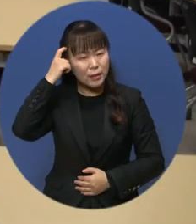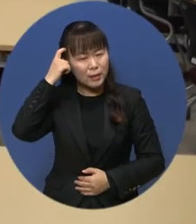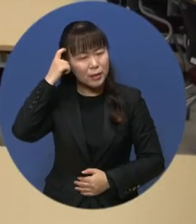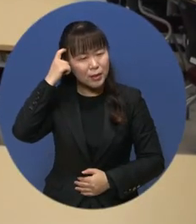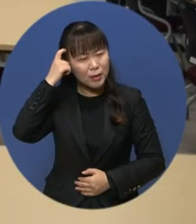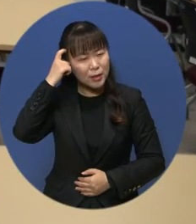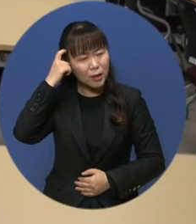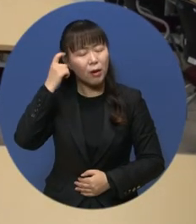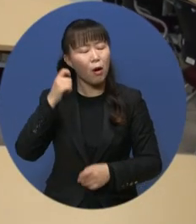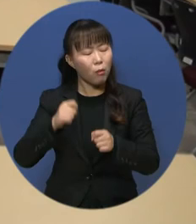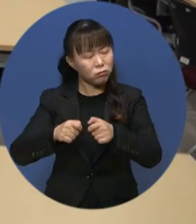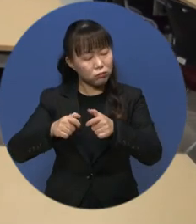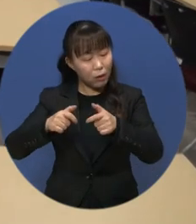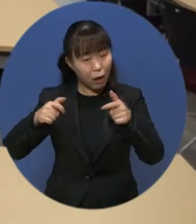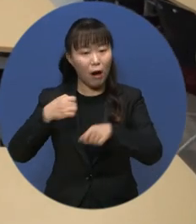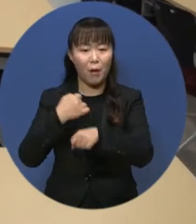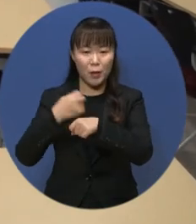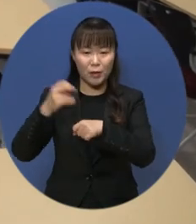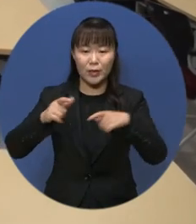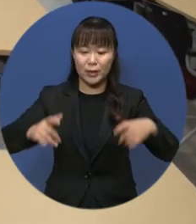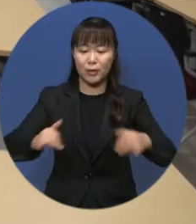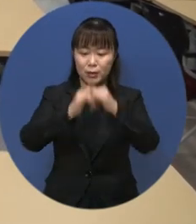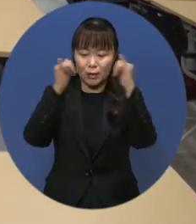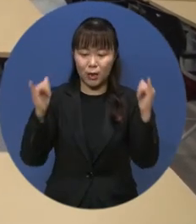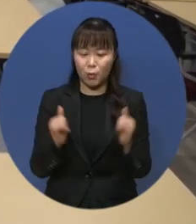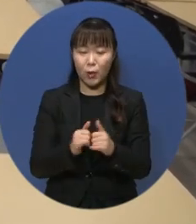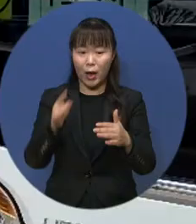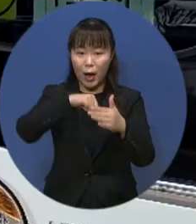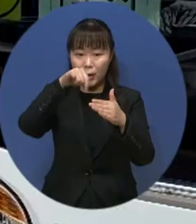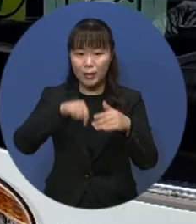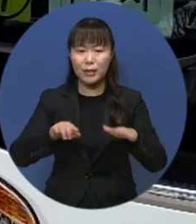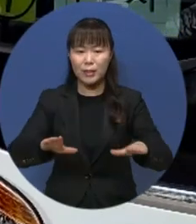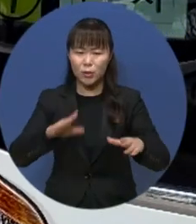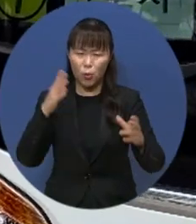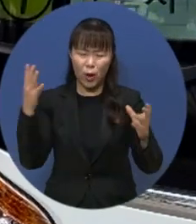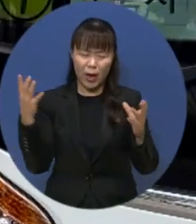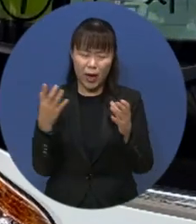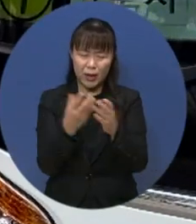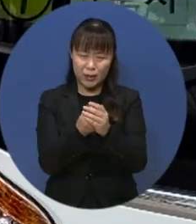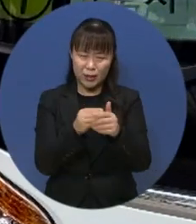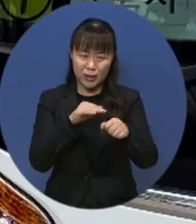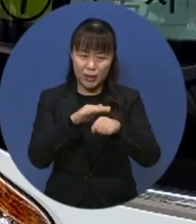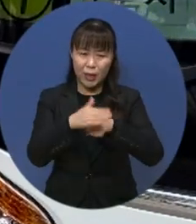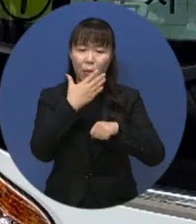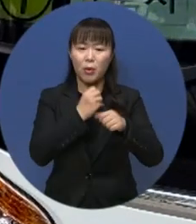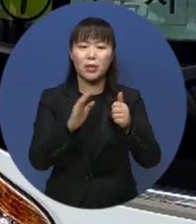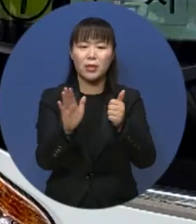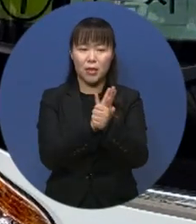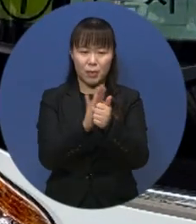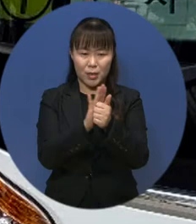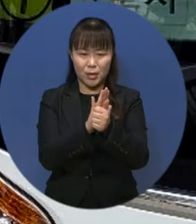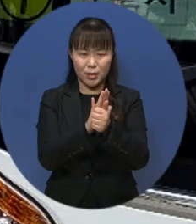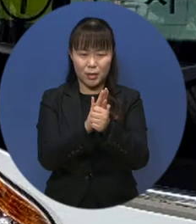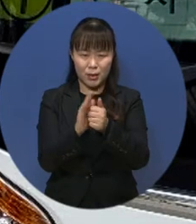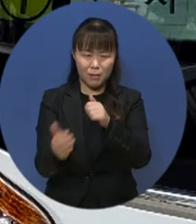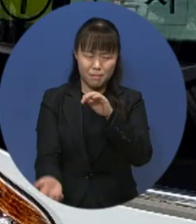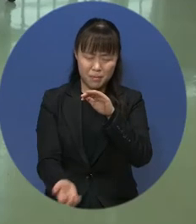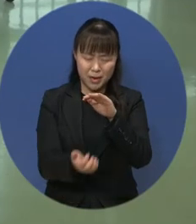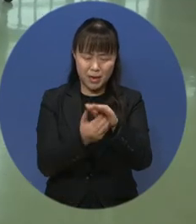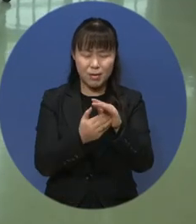인식을 확장시켜 나가며 지역사회 속 현지 완결형 복지 서비스 실행을 이룰 수 있길